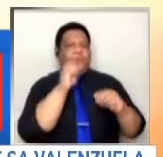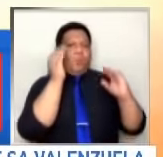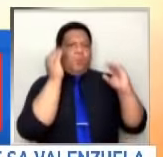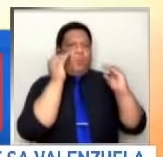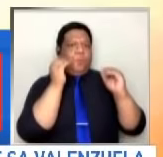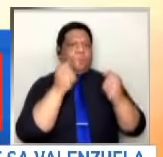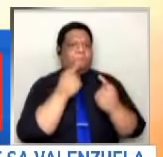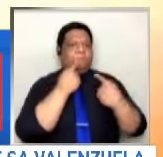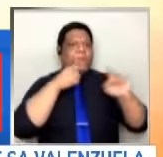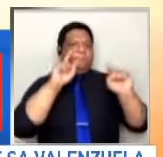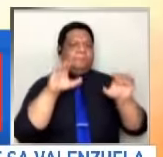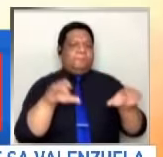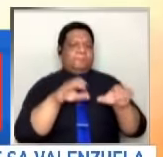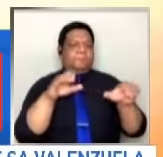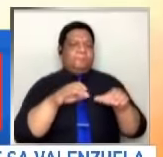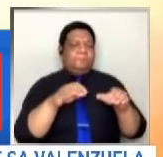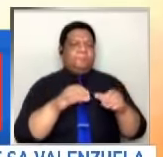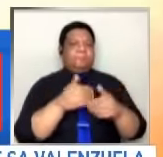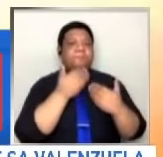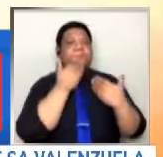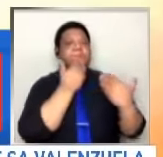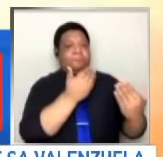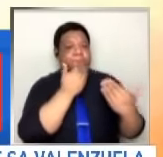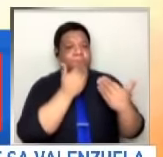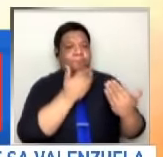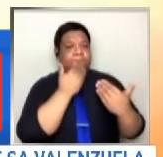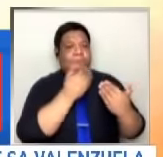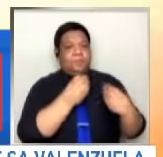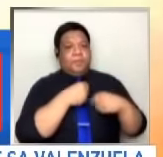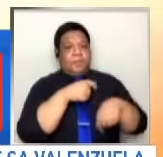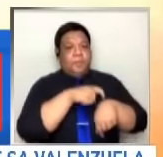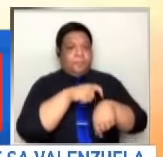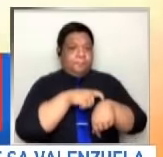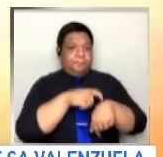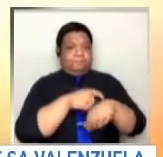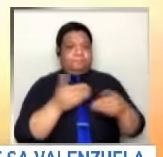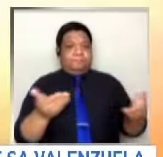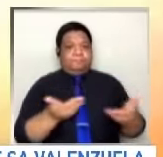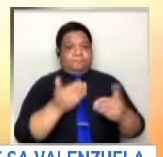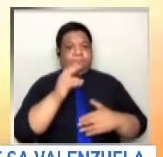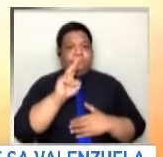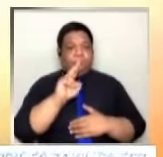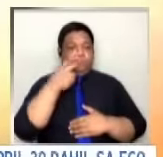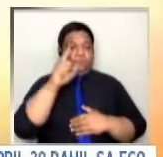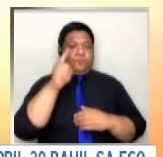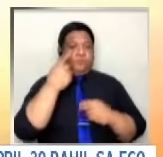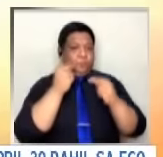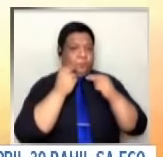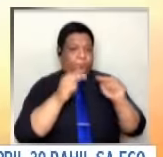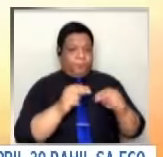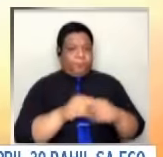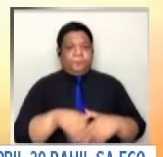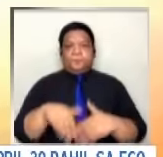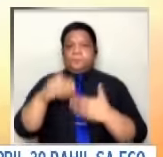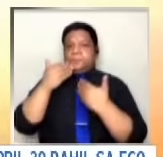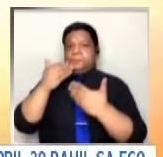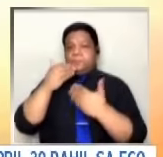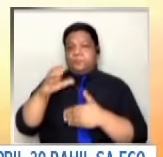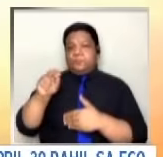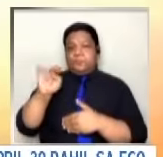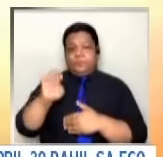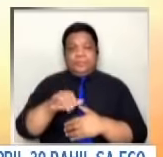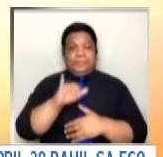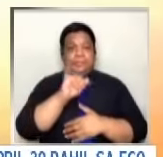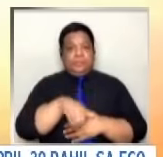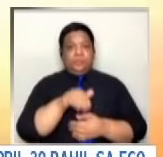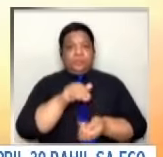ng maayos. Maraming pong salamat sa inyong ibinigay sa aming oras. Dito pa rin po sa Unang Balita. Thank you, Connie. Yan good po morning. Naman si Dr. Guido